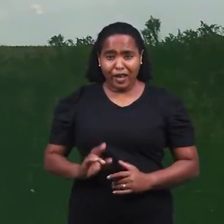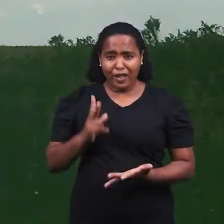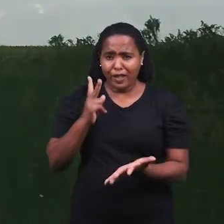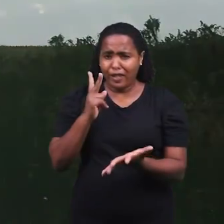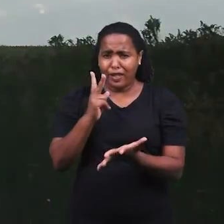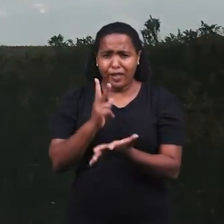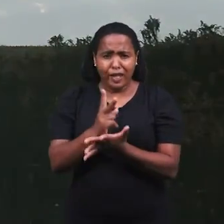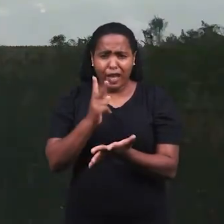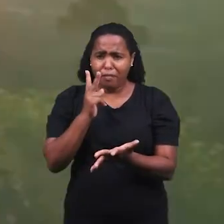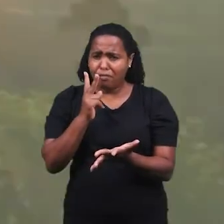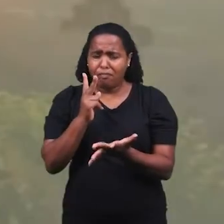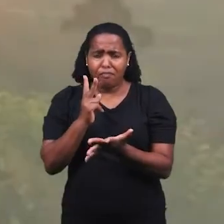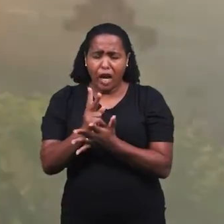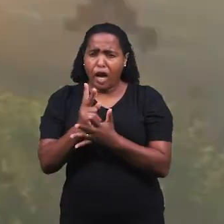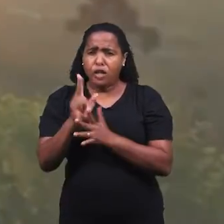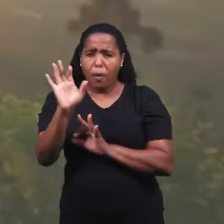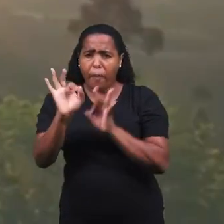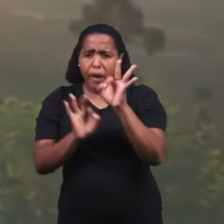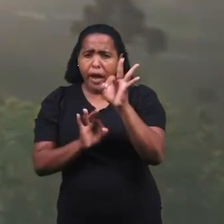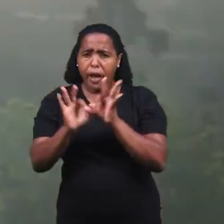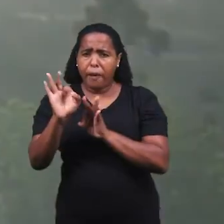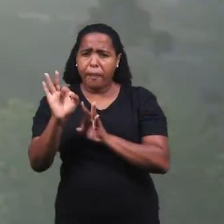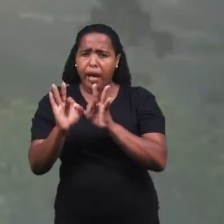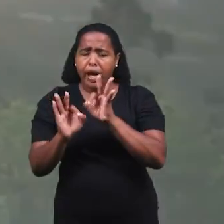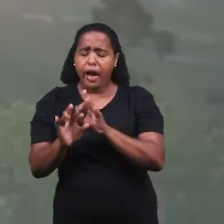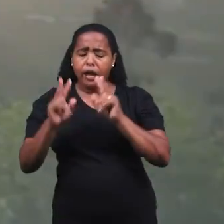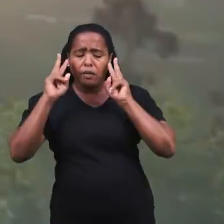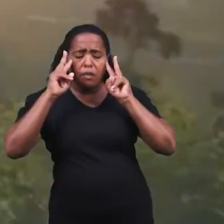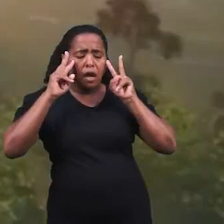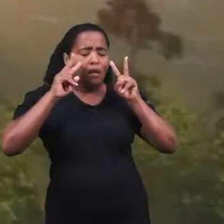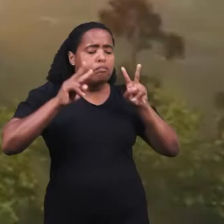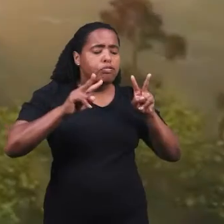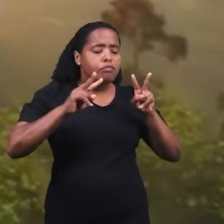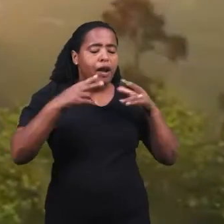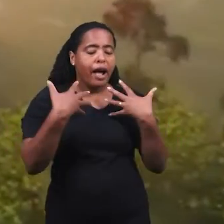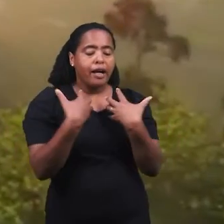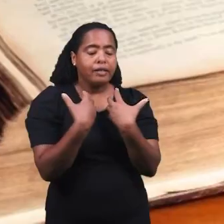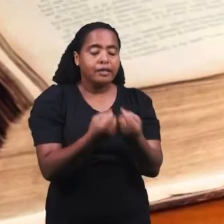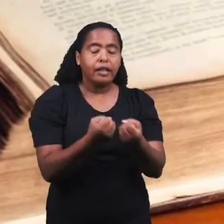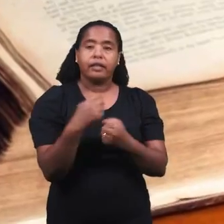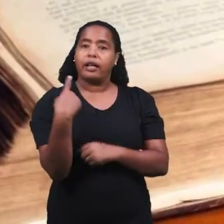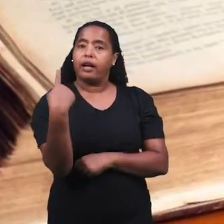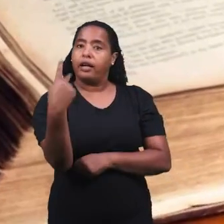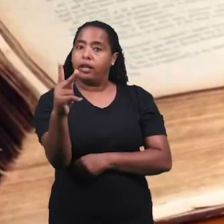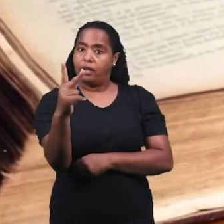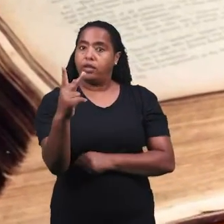И Христос готов услышать тебя.